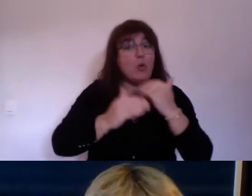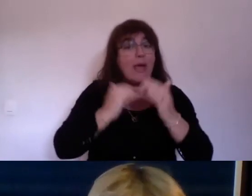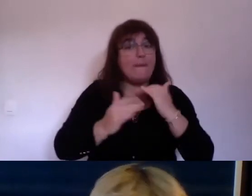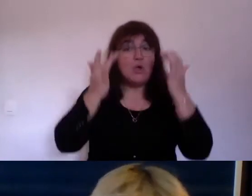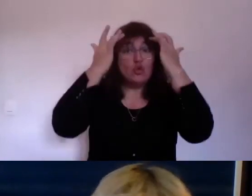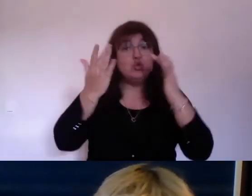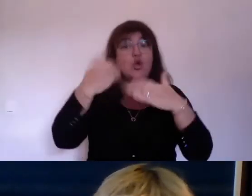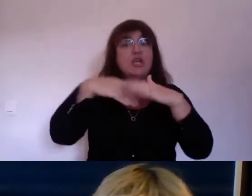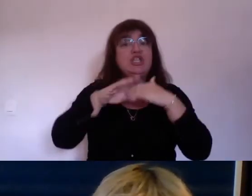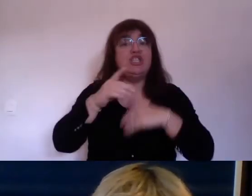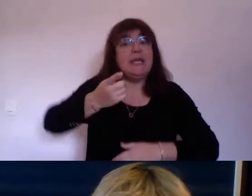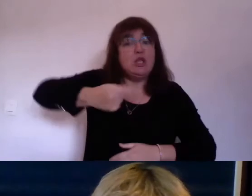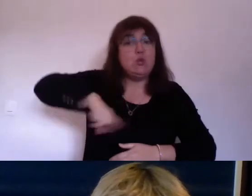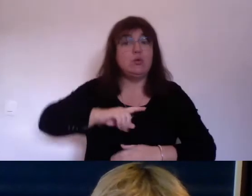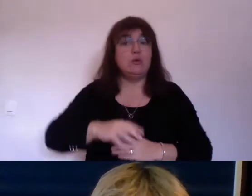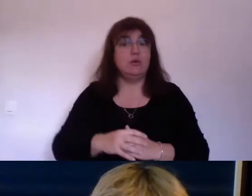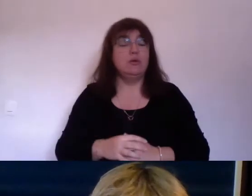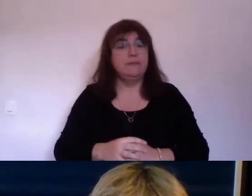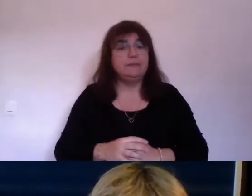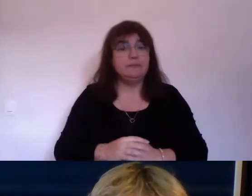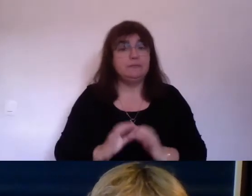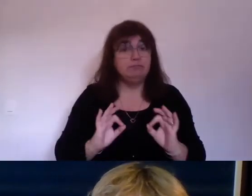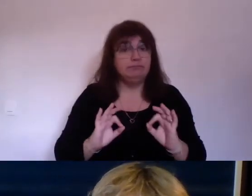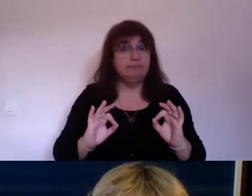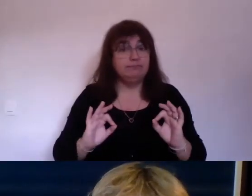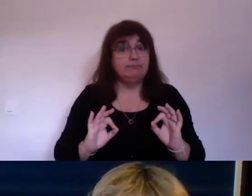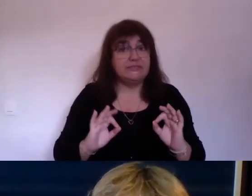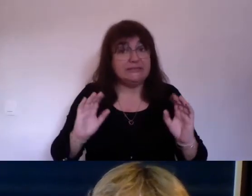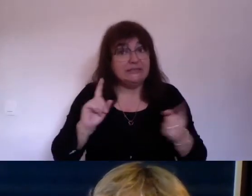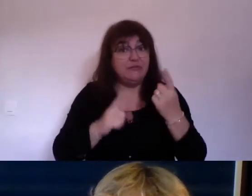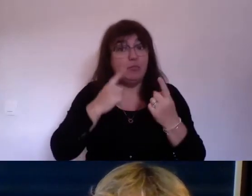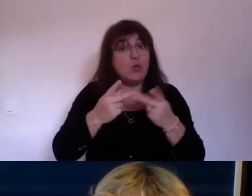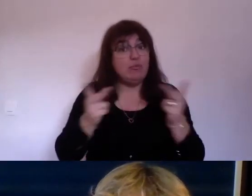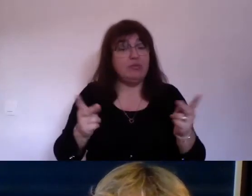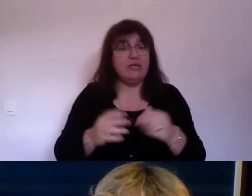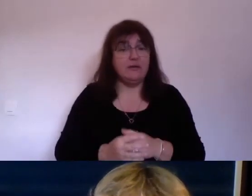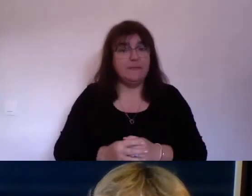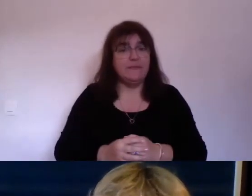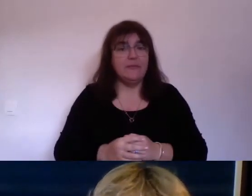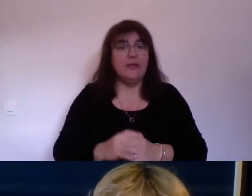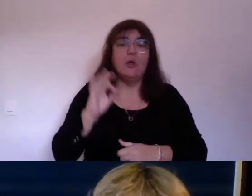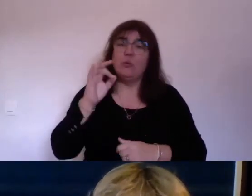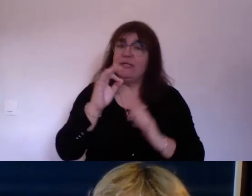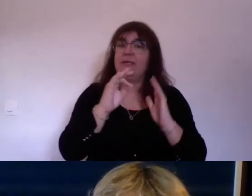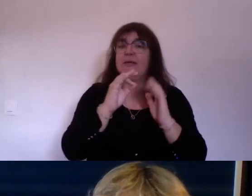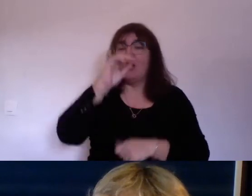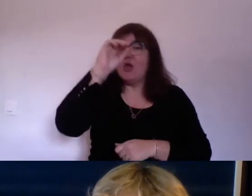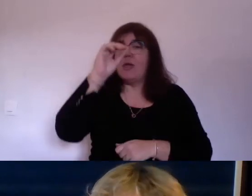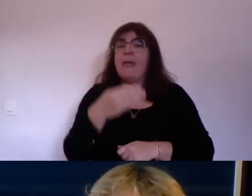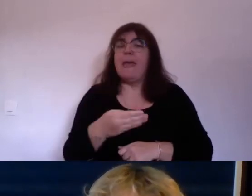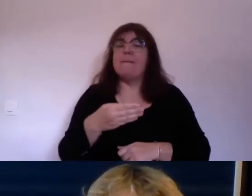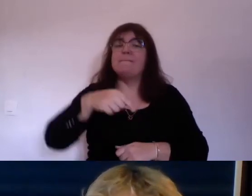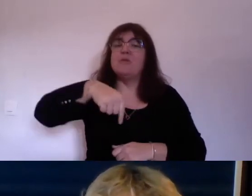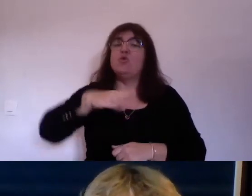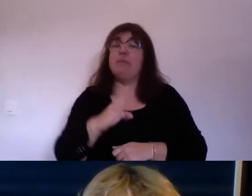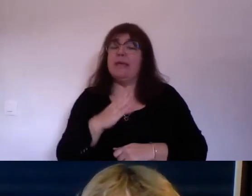sur cette appétence pour ces publics-là? Oui, dans le cas du musée du Quai Branly, on propose aussi de nombreuses séances en